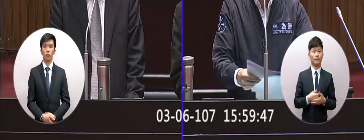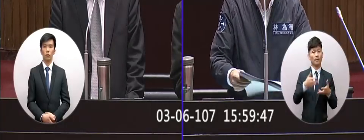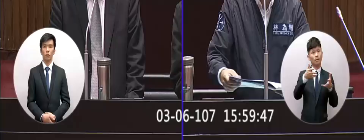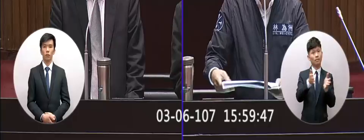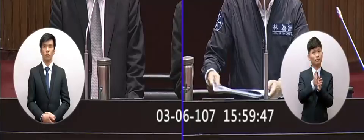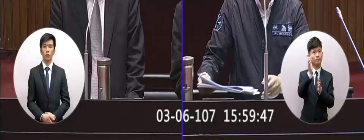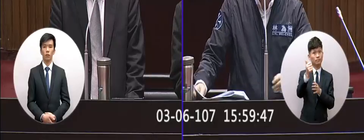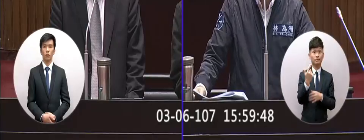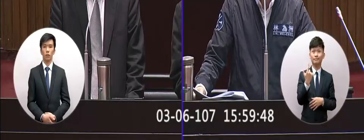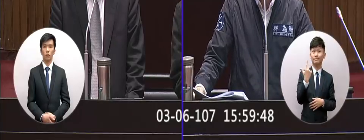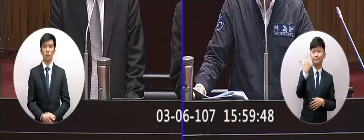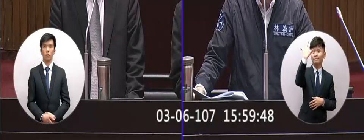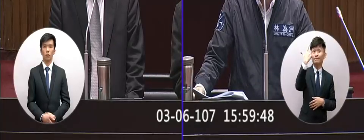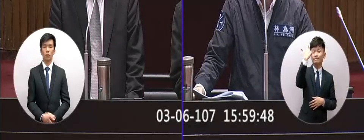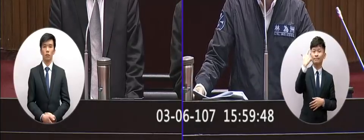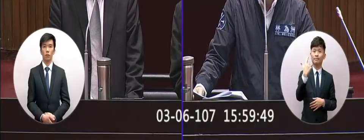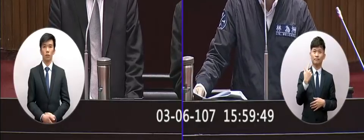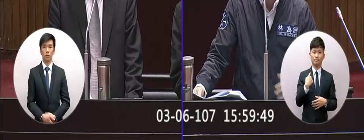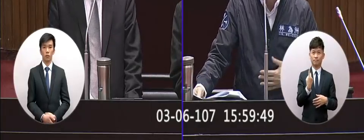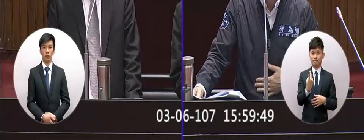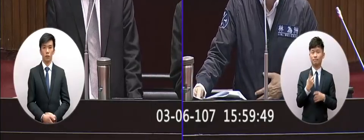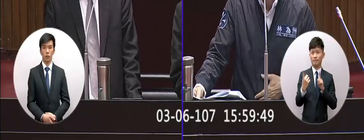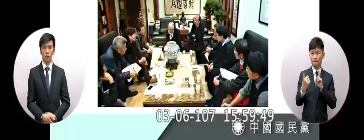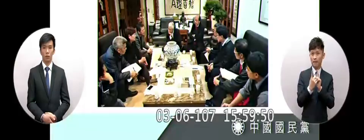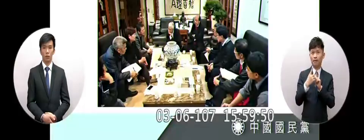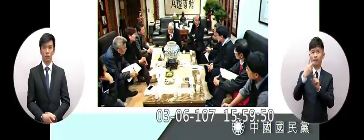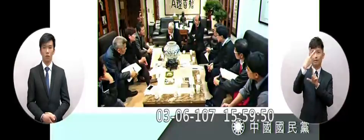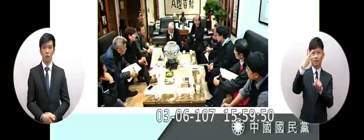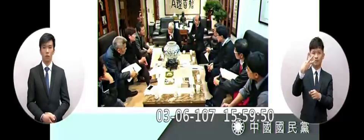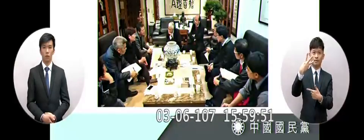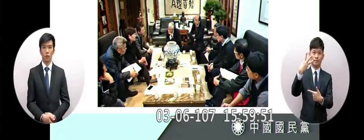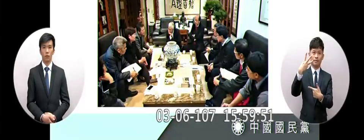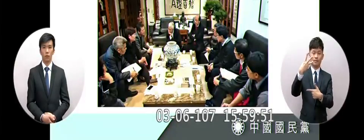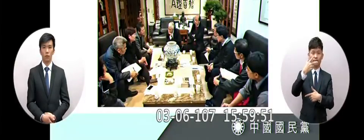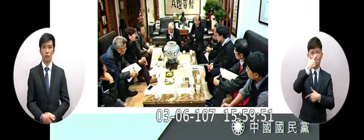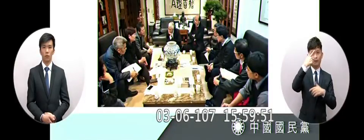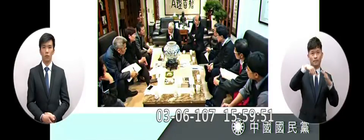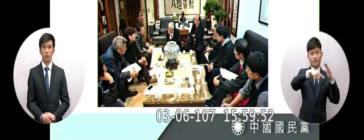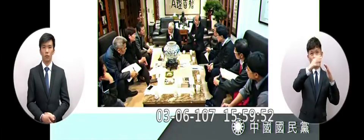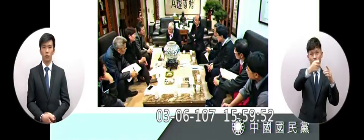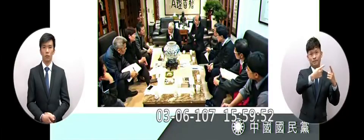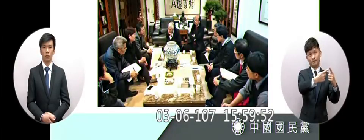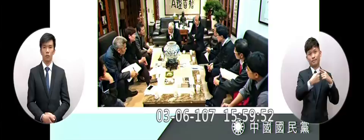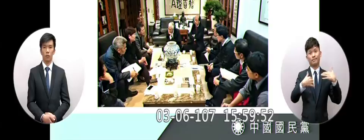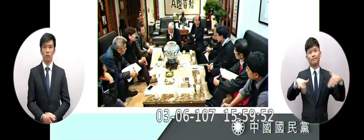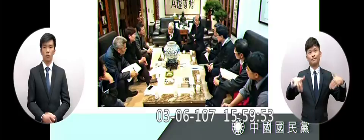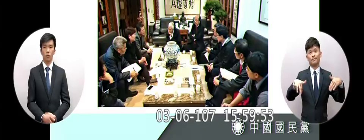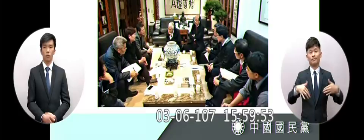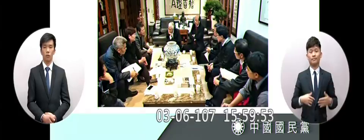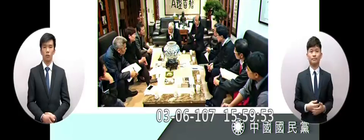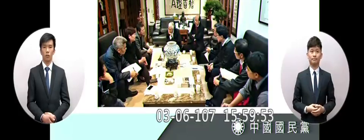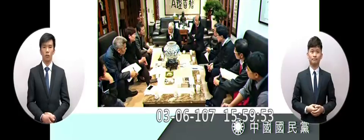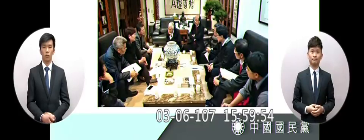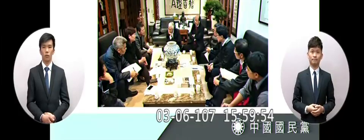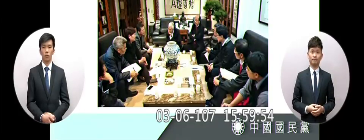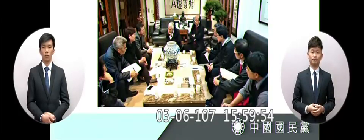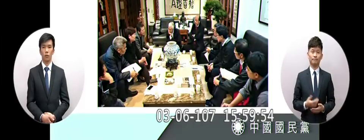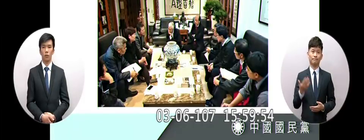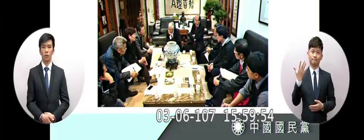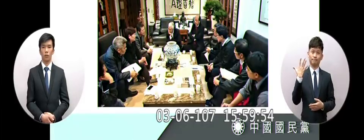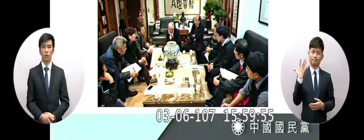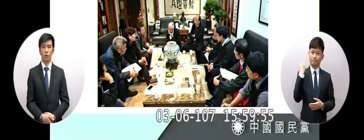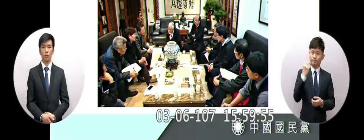长，上一次我们有见过一次面，3月6号的时候，那时候赖院长还没来行政院了林权部长的时